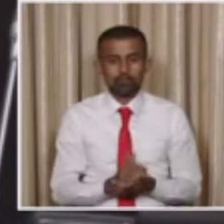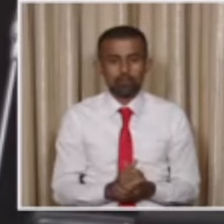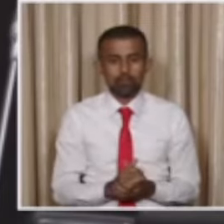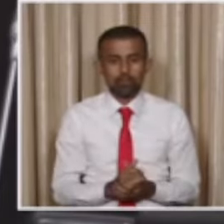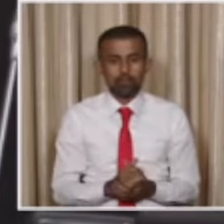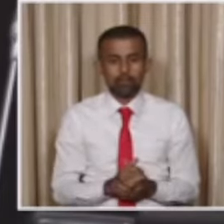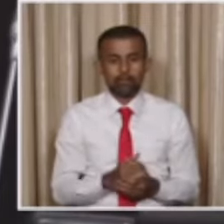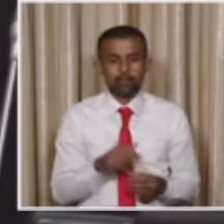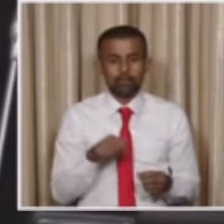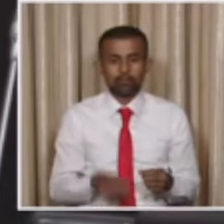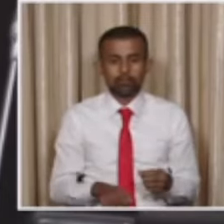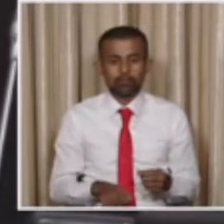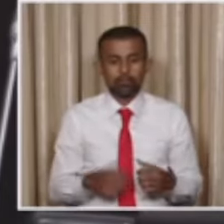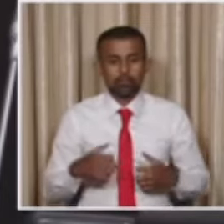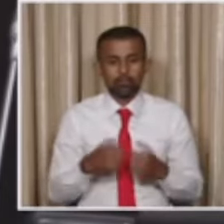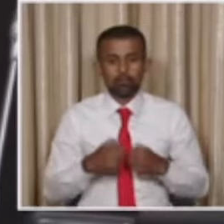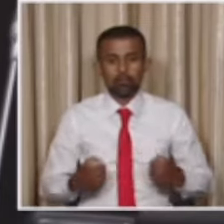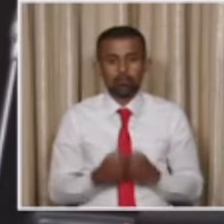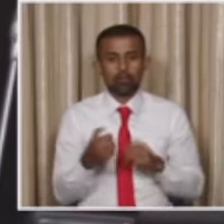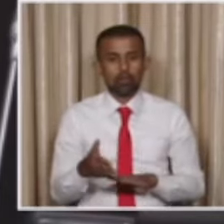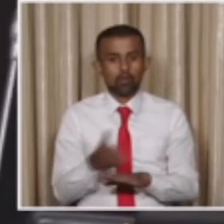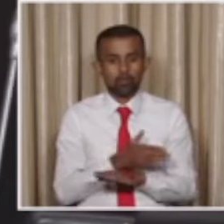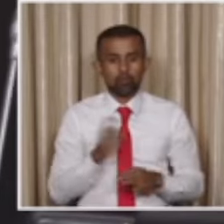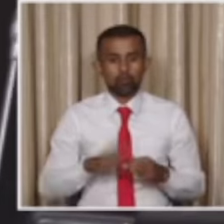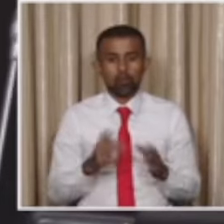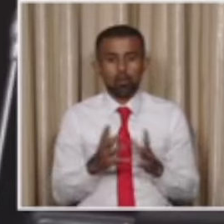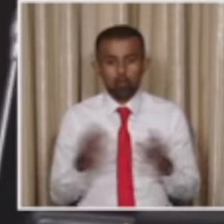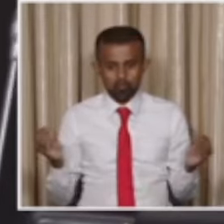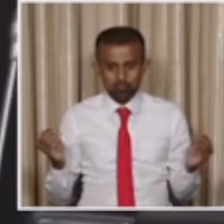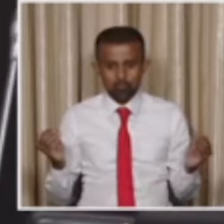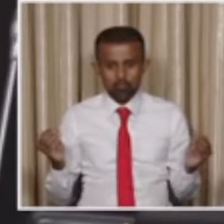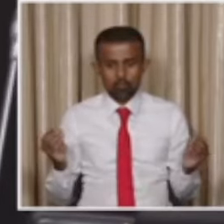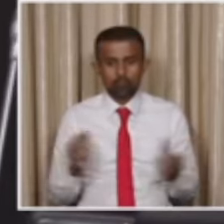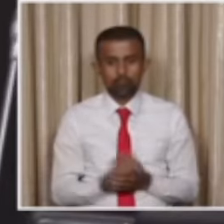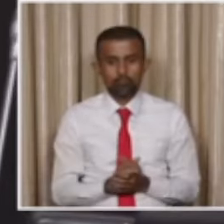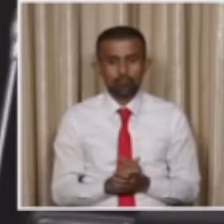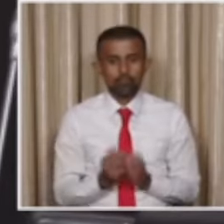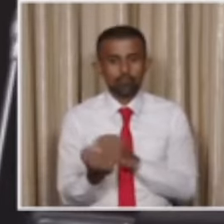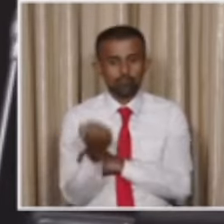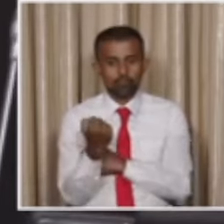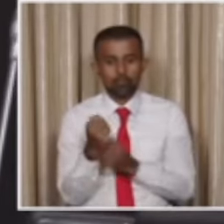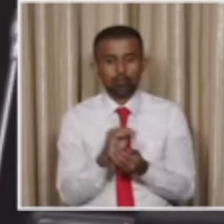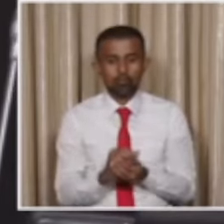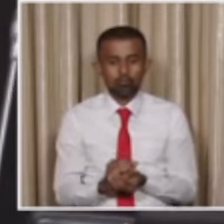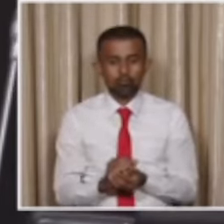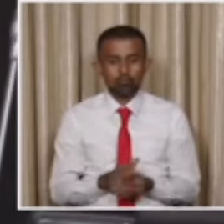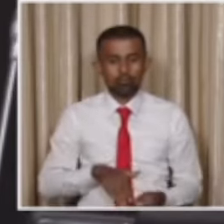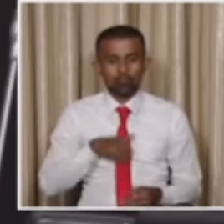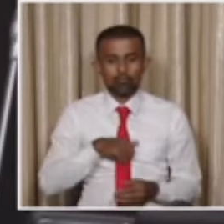ළඟදීම බරපතල ගැටුමකට යන්න කලින් මේ ප්‍රශ්නේ විසඳෙන්න ඕනේ. ඒ බලතල ඔබතුමාට තියෙනවා. ඔබතුමා තමයි